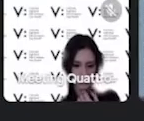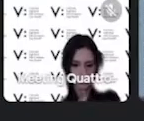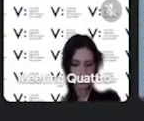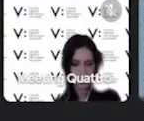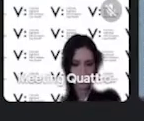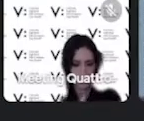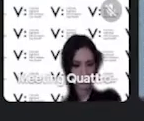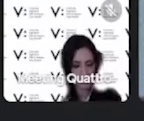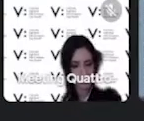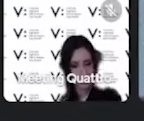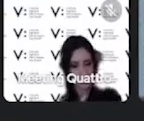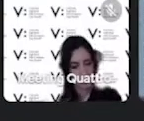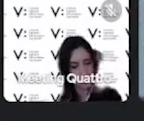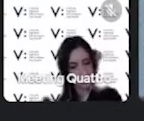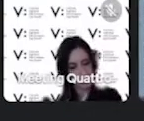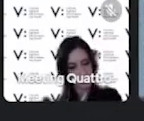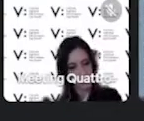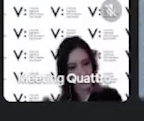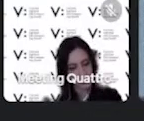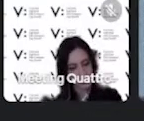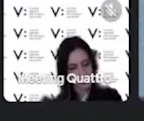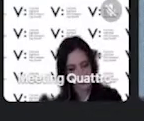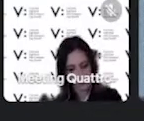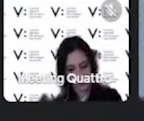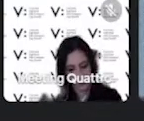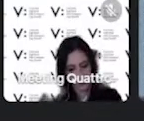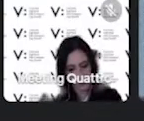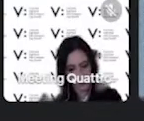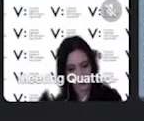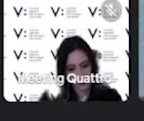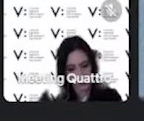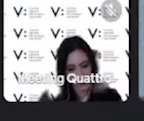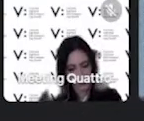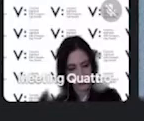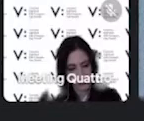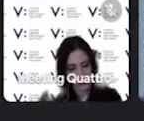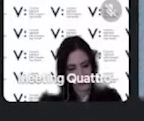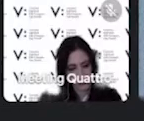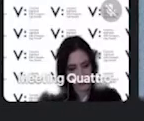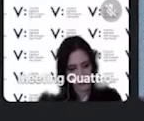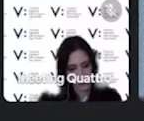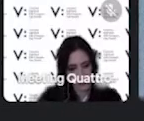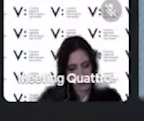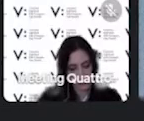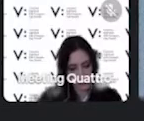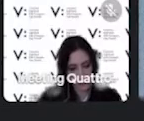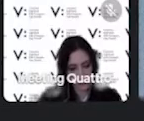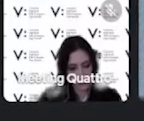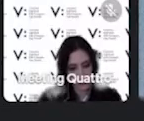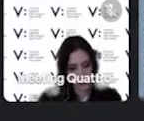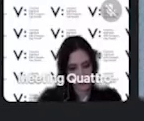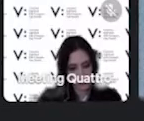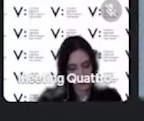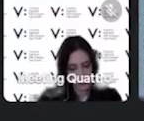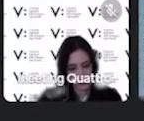direttamente online. Ragazzi, questo qui è molto importante, perché diciamo, apprendere una